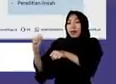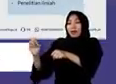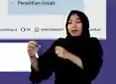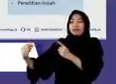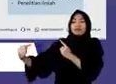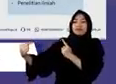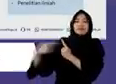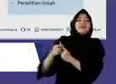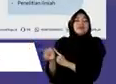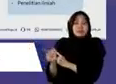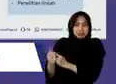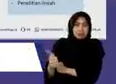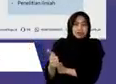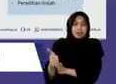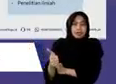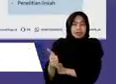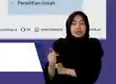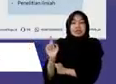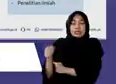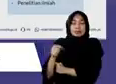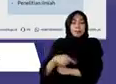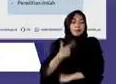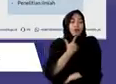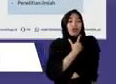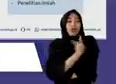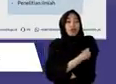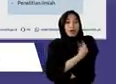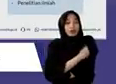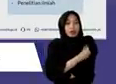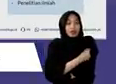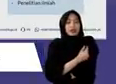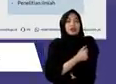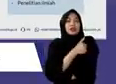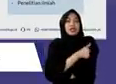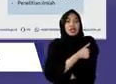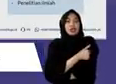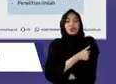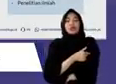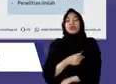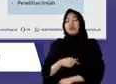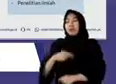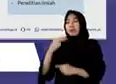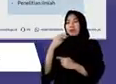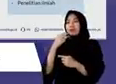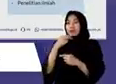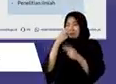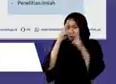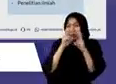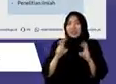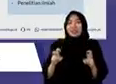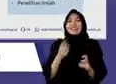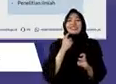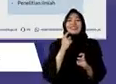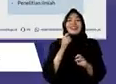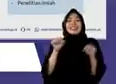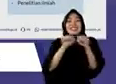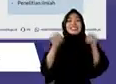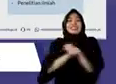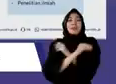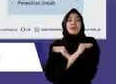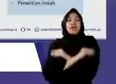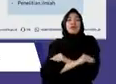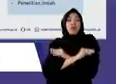prinsipnya, vaksin COVID-19 dalam pengembangannya memperhatikan respon imun yang luas dan